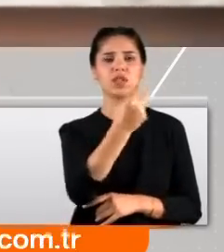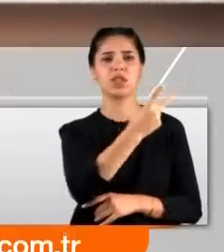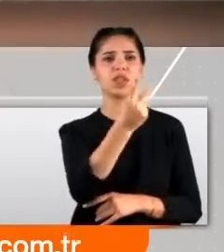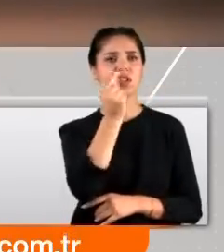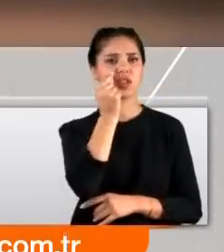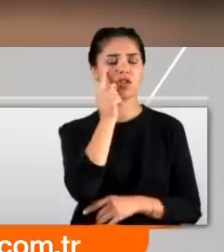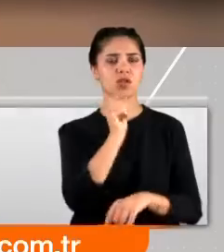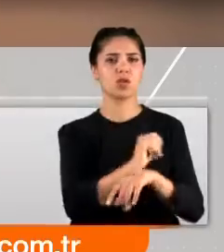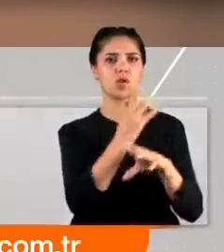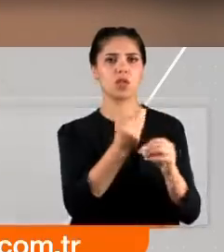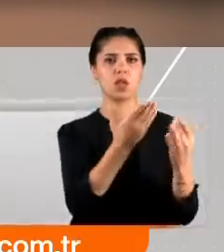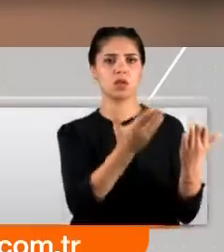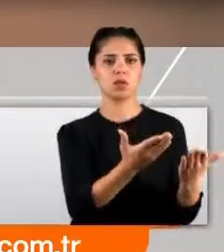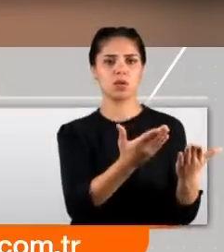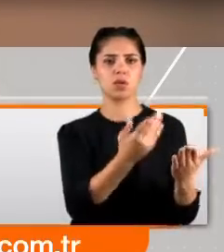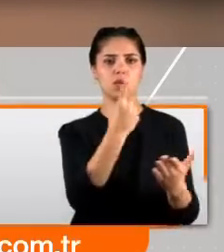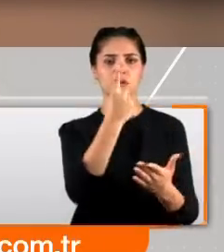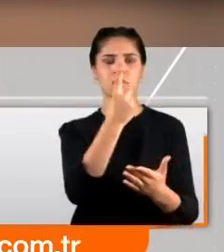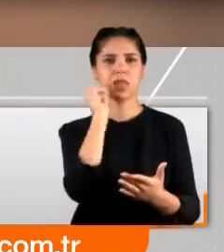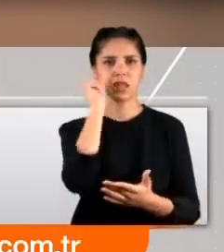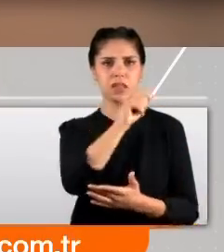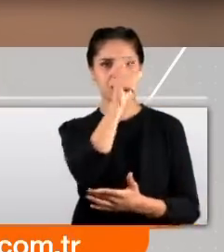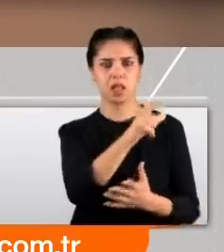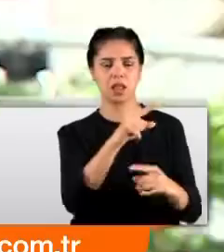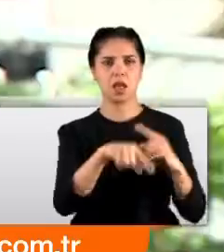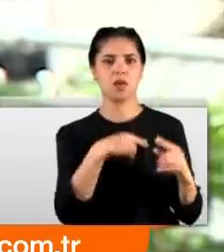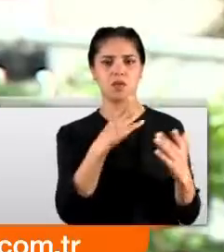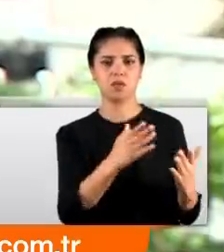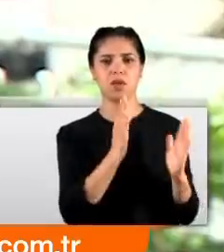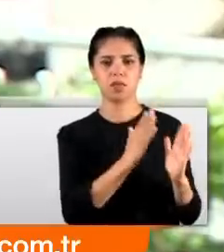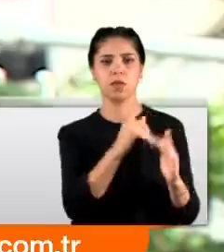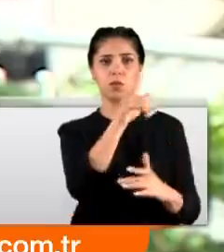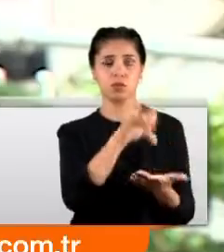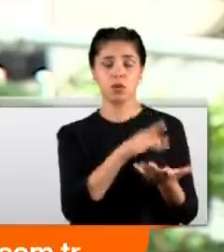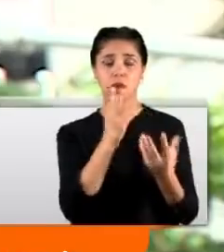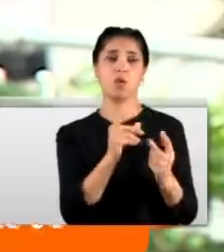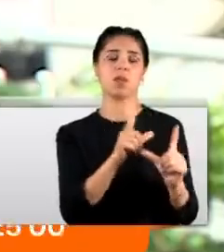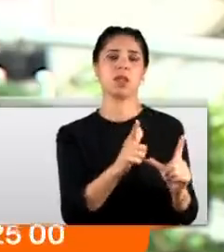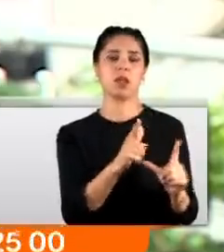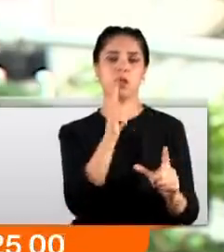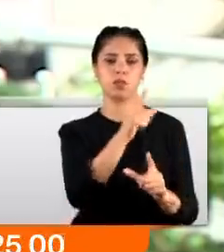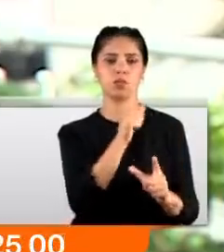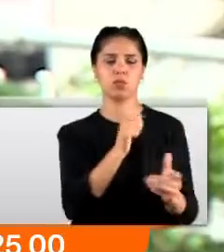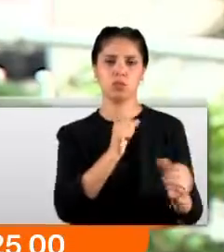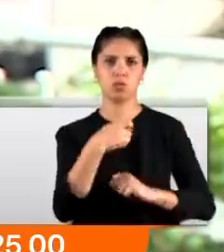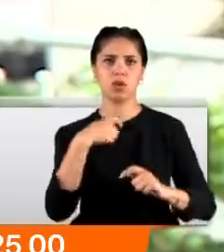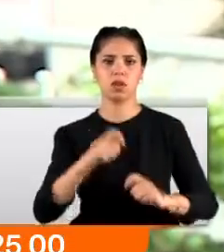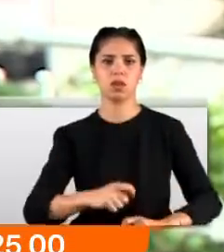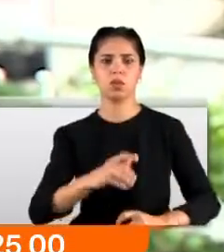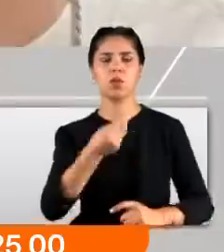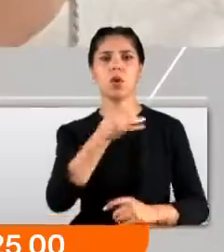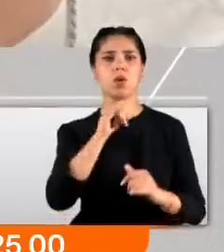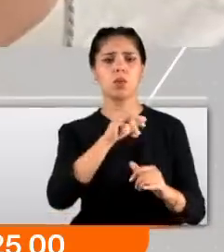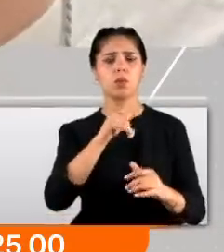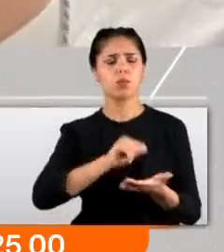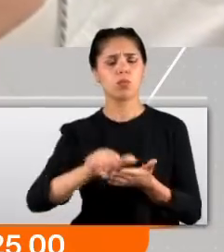ise gözaltına alındı. Bir saldırgansa hala aranıyor. Bunların bir yaptırımı olması lazım neticede. Bunun mücadelesini veriyoruz. Bütün çocuklar